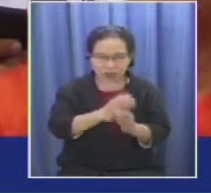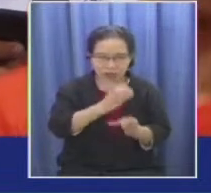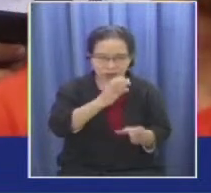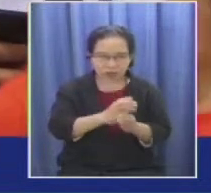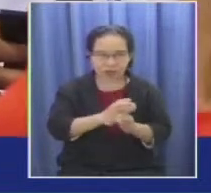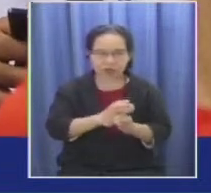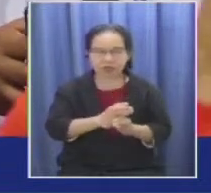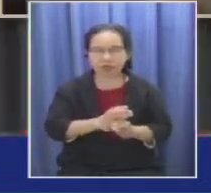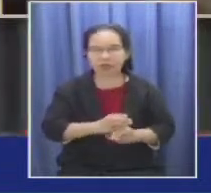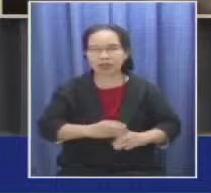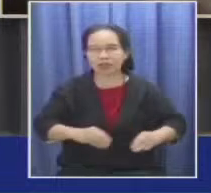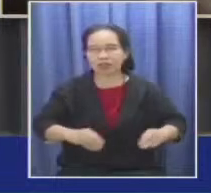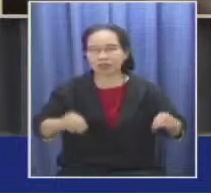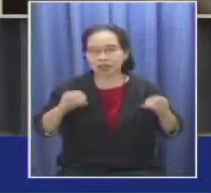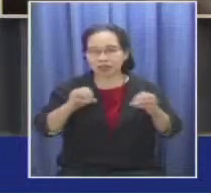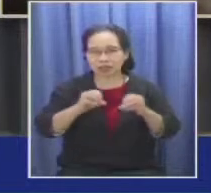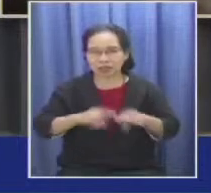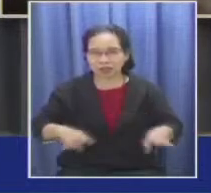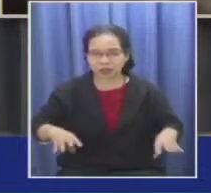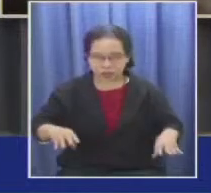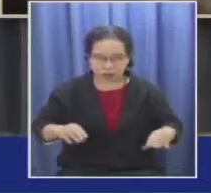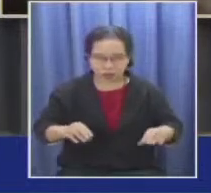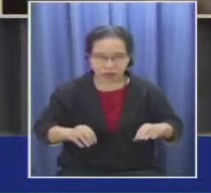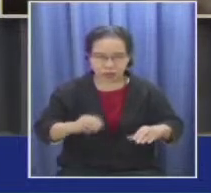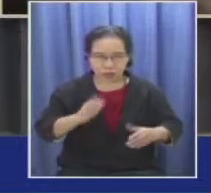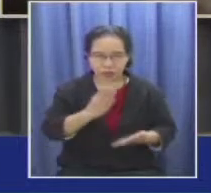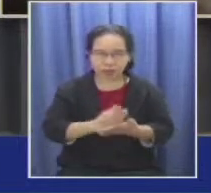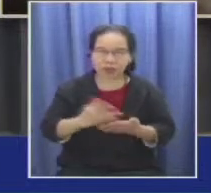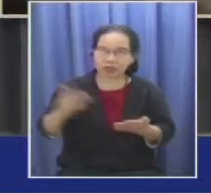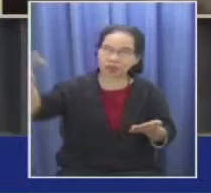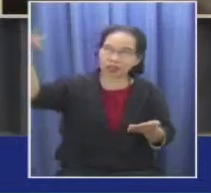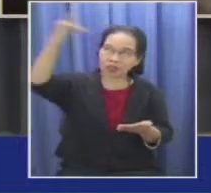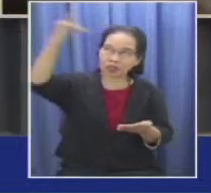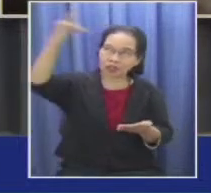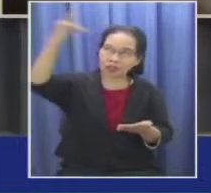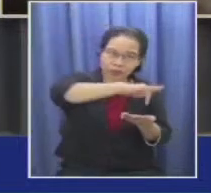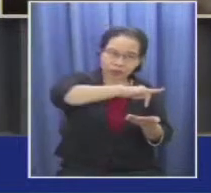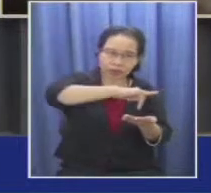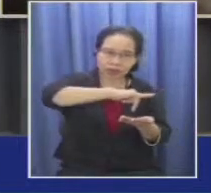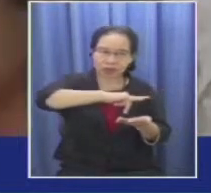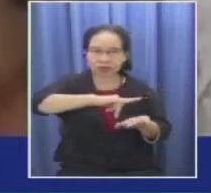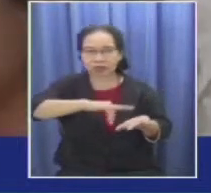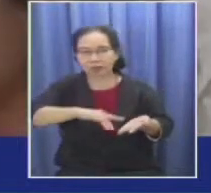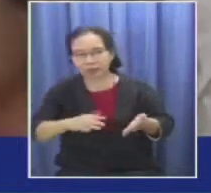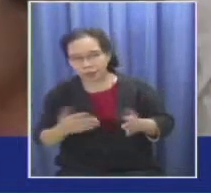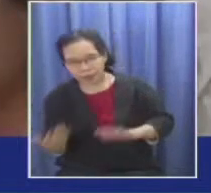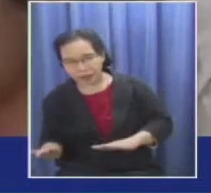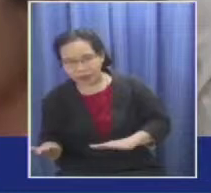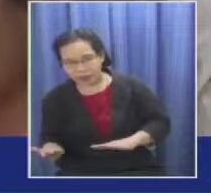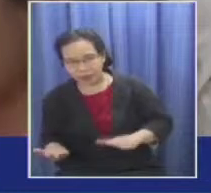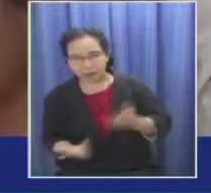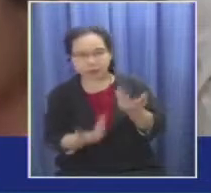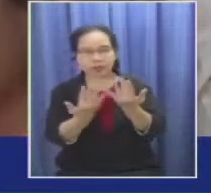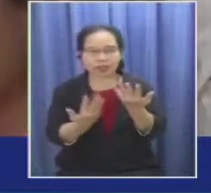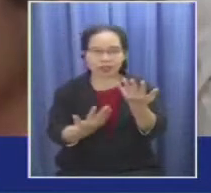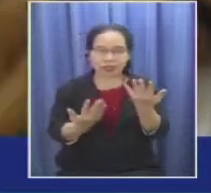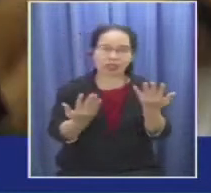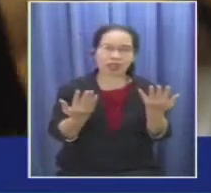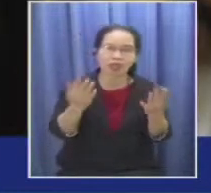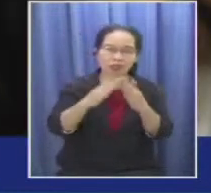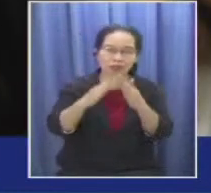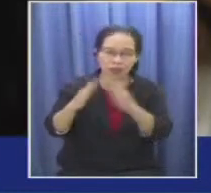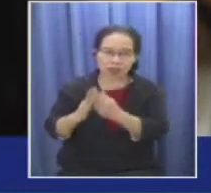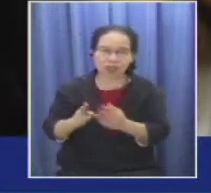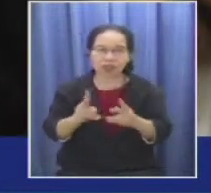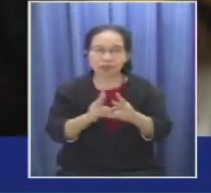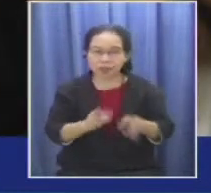ebia na wo tifie wo betumi atena fie wo mpie nkɔ ba ebia so wonim de ebeto wo mekae abusuafo bi omote wo fie